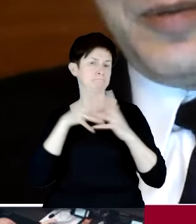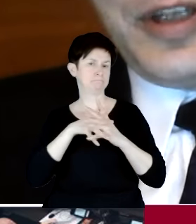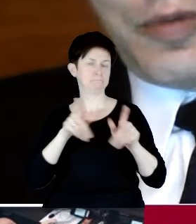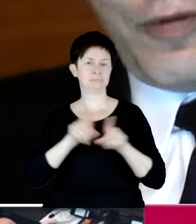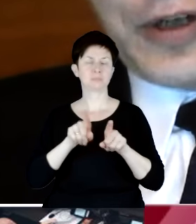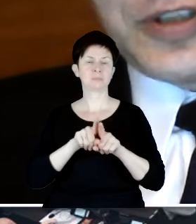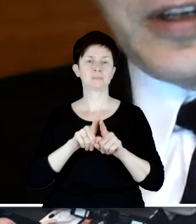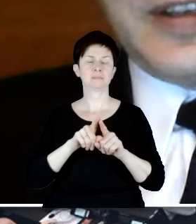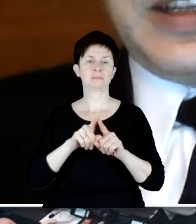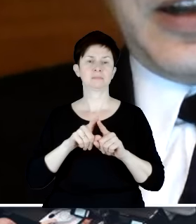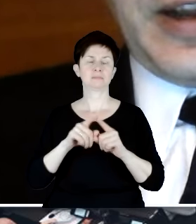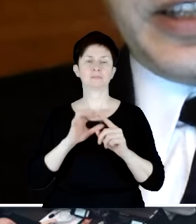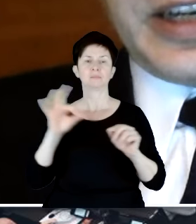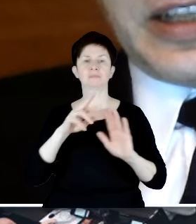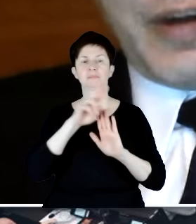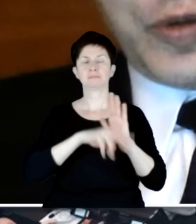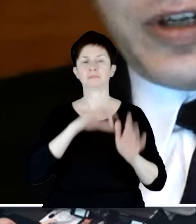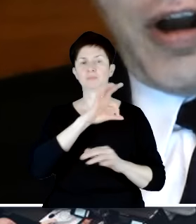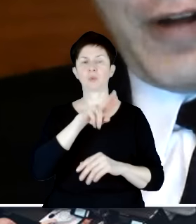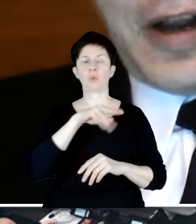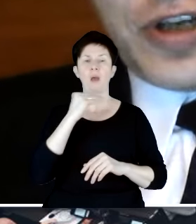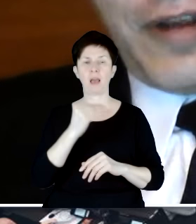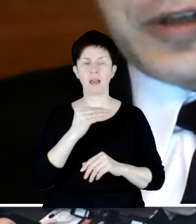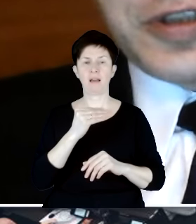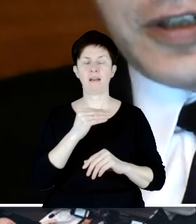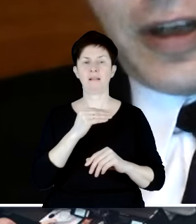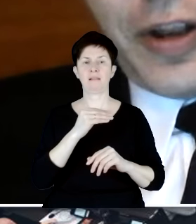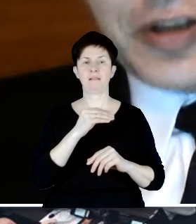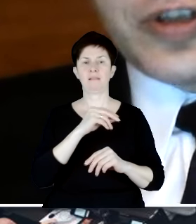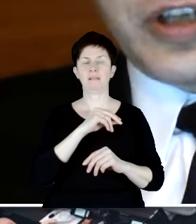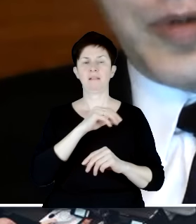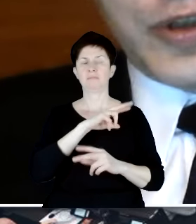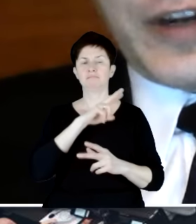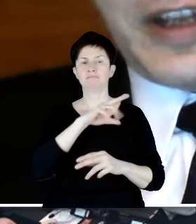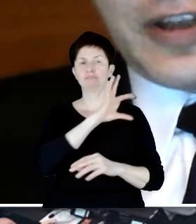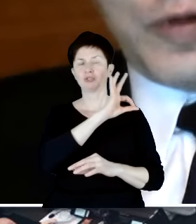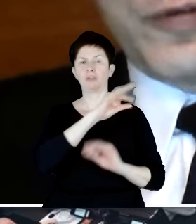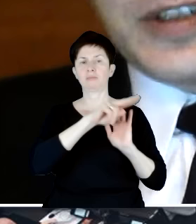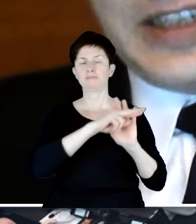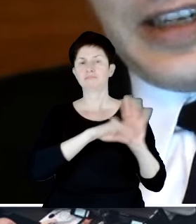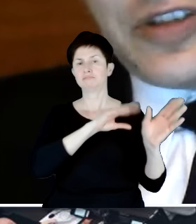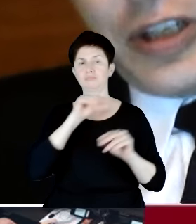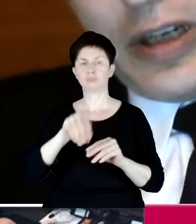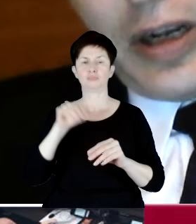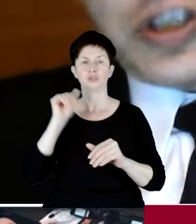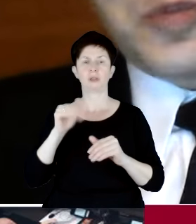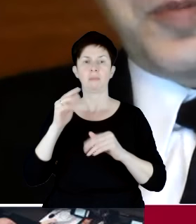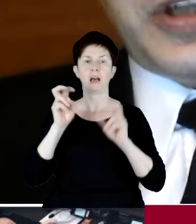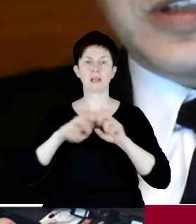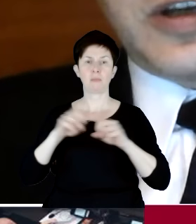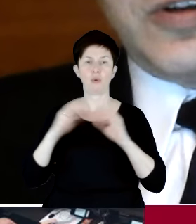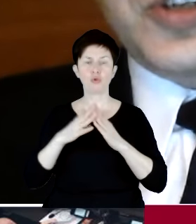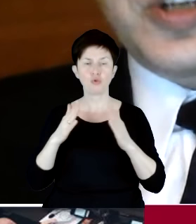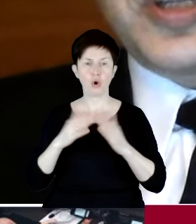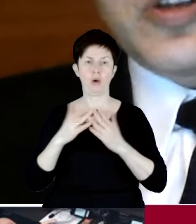regulacjami unijnymi typu właśnie dyrektywa budynkowa, czyli właśnie konieczność remontowania domów, czy